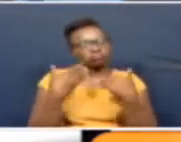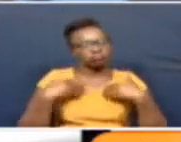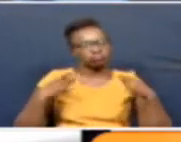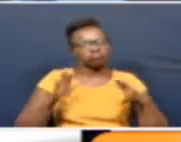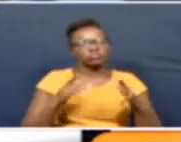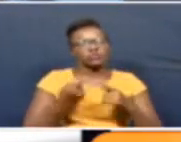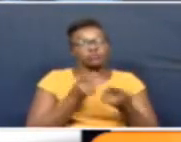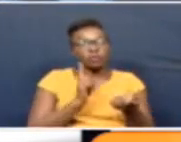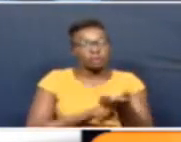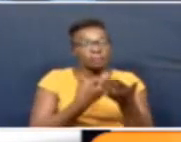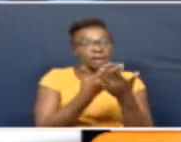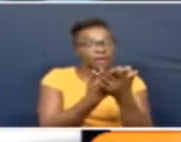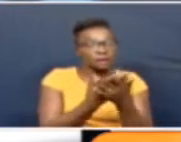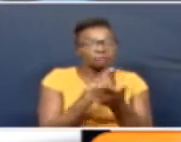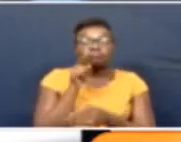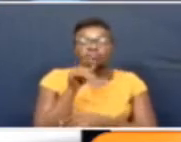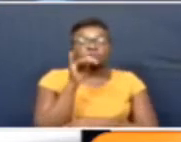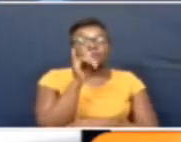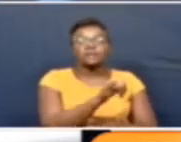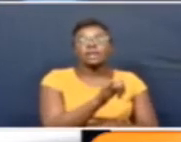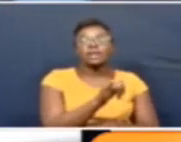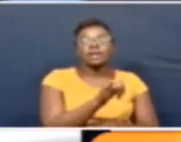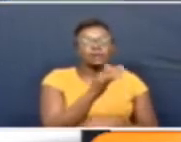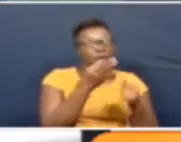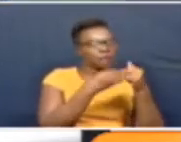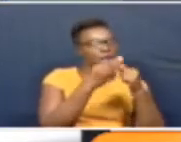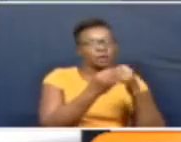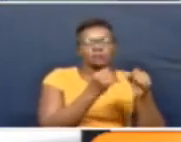walipokamatwa, Onyancha amekuwa rumande kwa muda wa miaka 8.